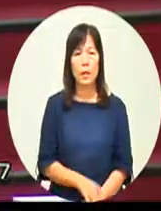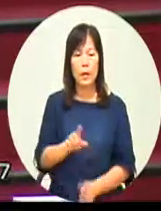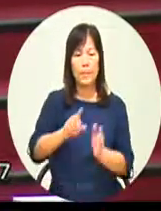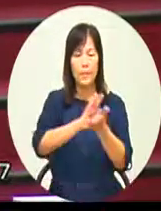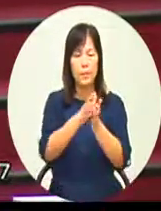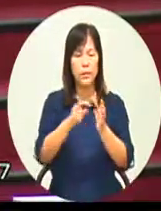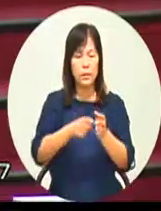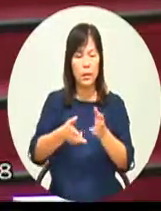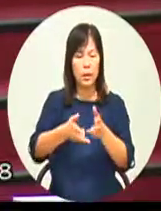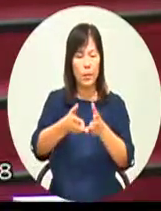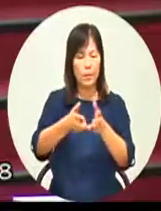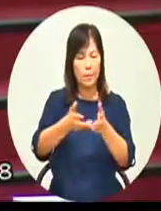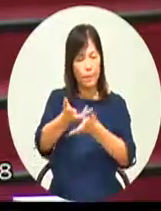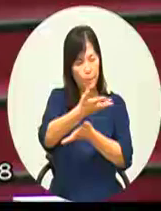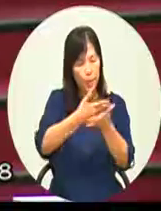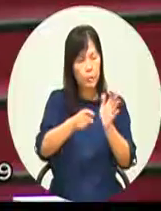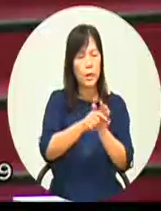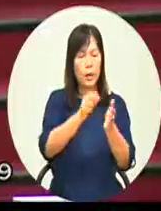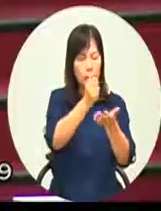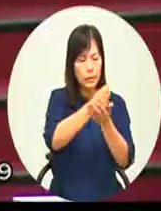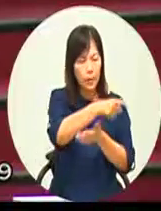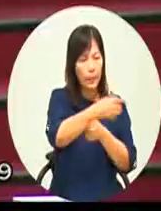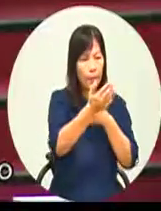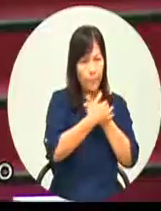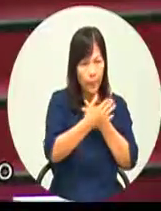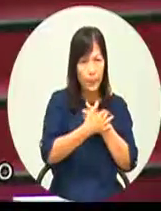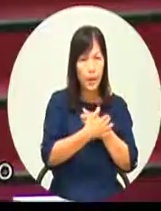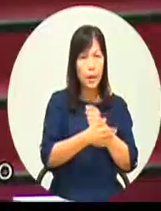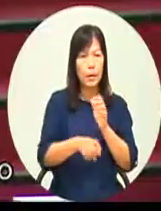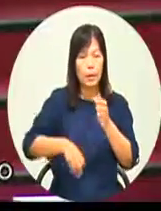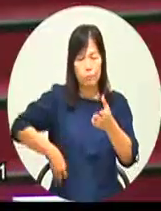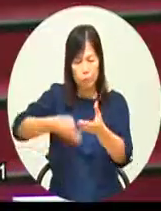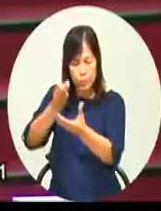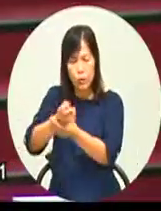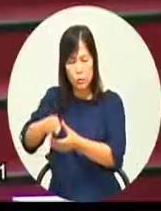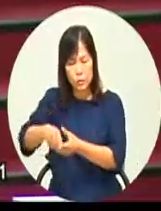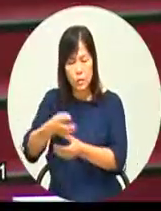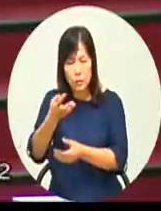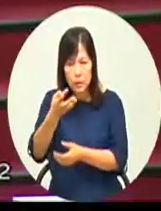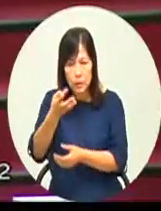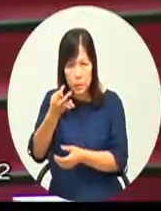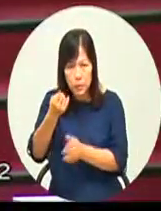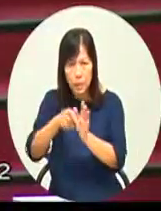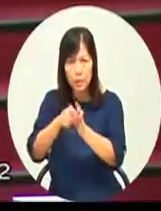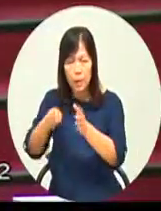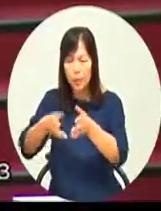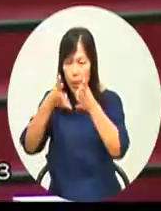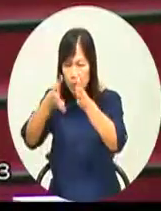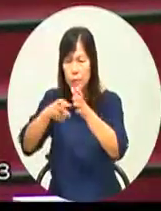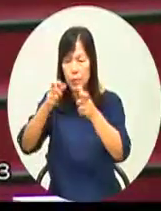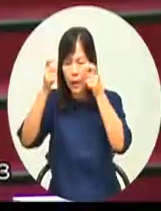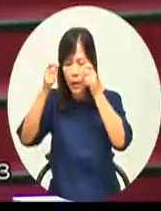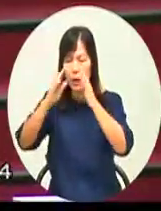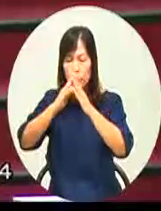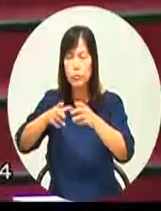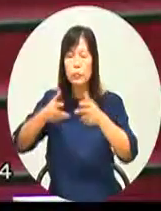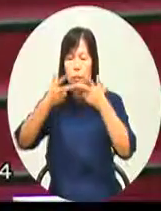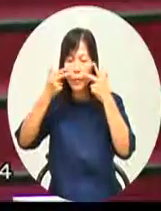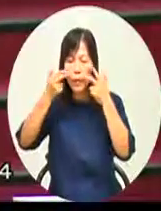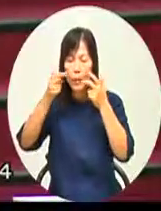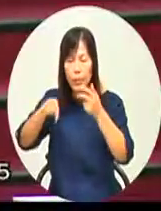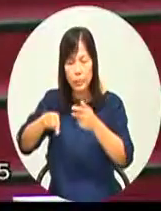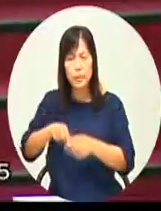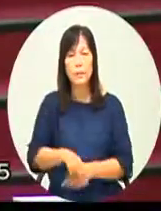台，要拜托贸管处啊投资一些经费放在我们高雄市的原乡的后花